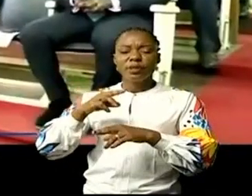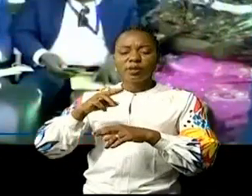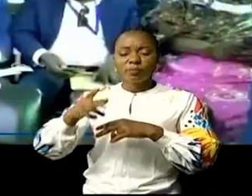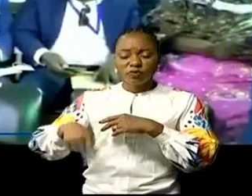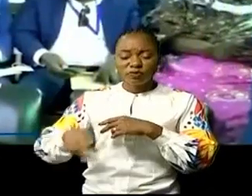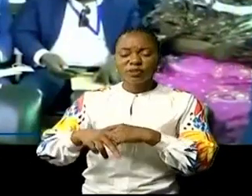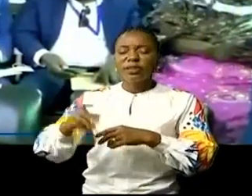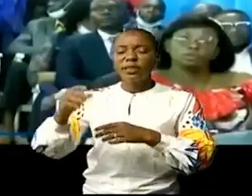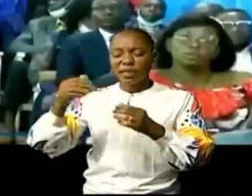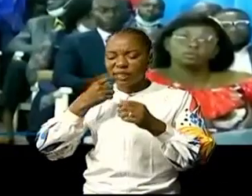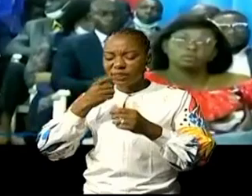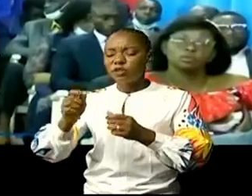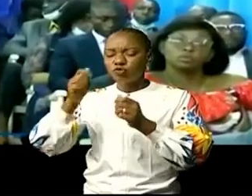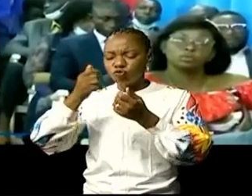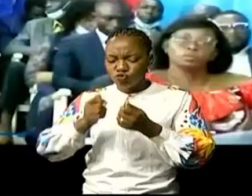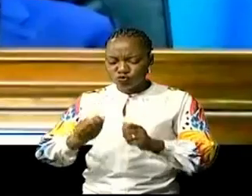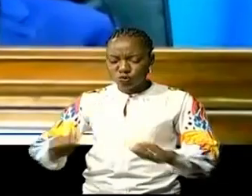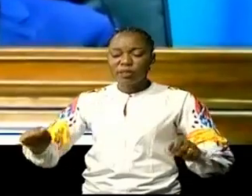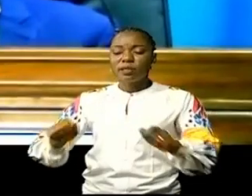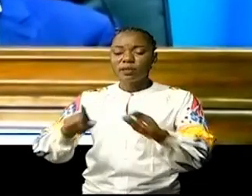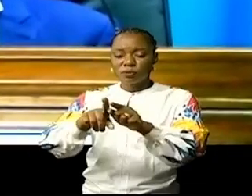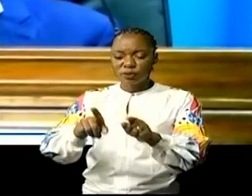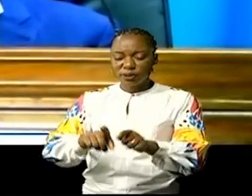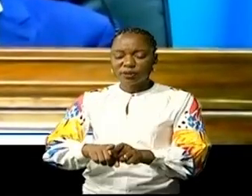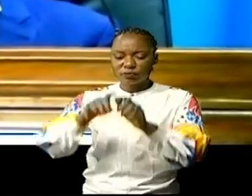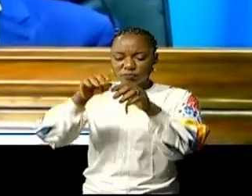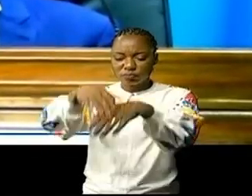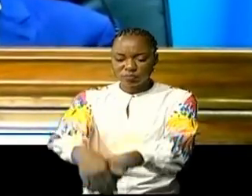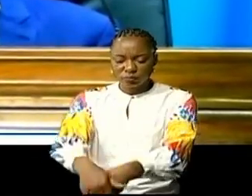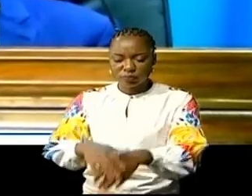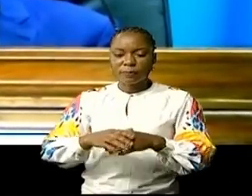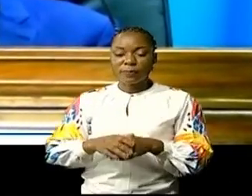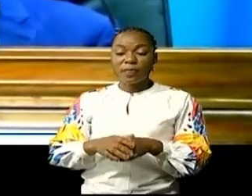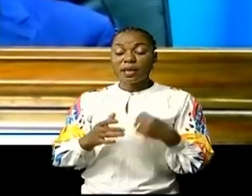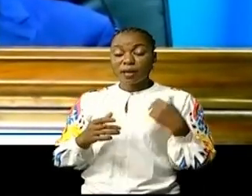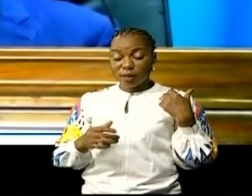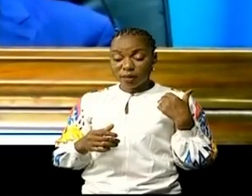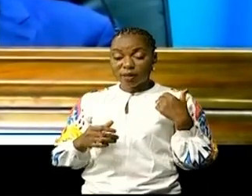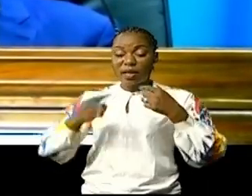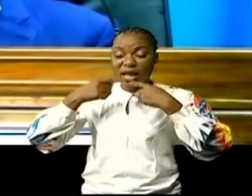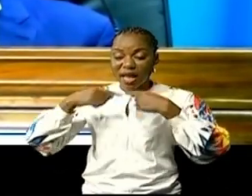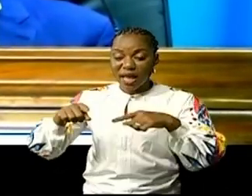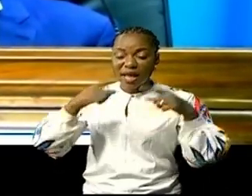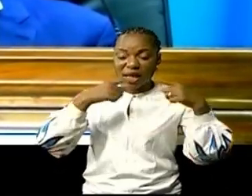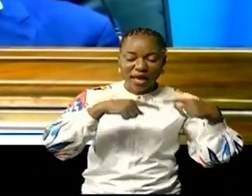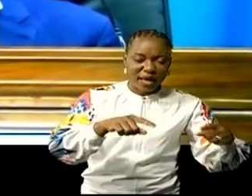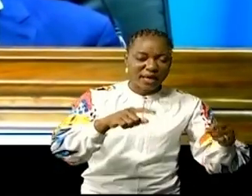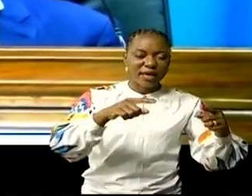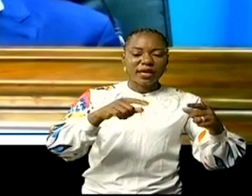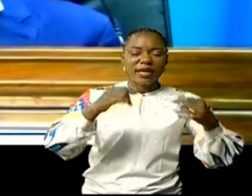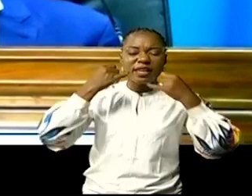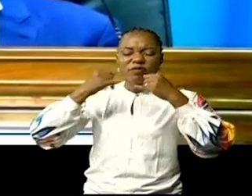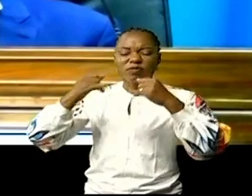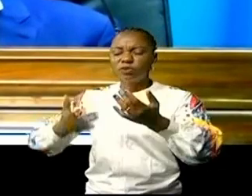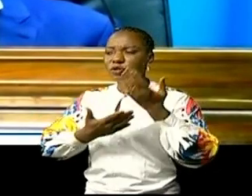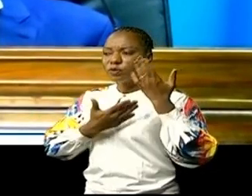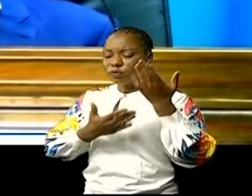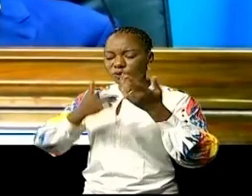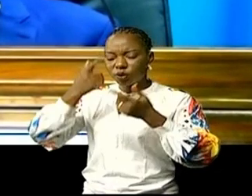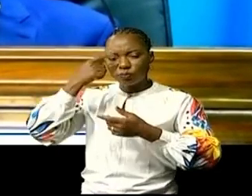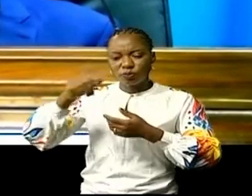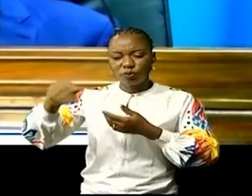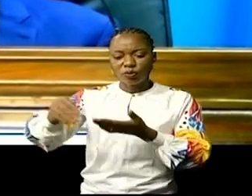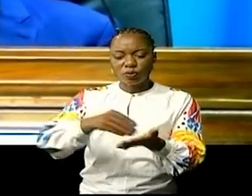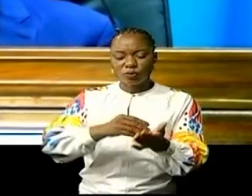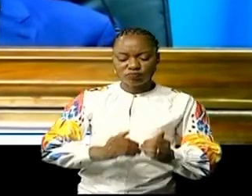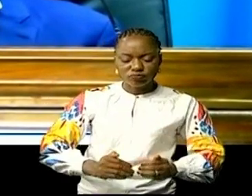Chacun d'entre eux devra s'en approprier, a-t-il dit. L'atelier nous a permis de disposer d'informations pertinentes afin de